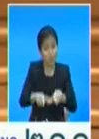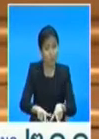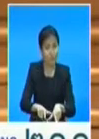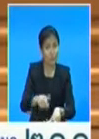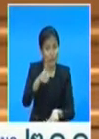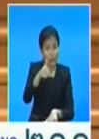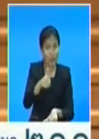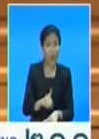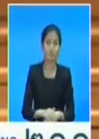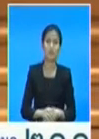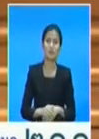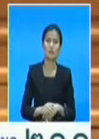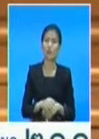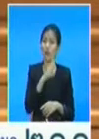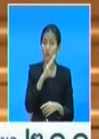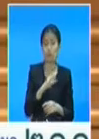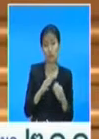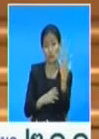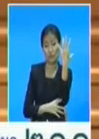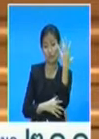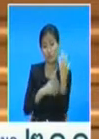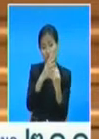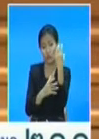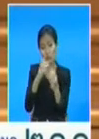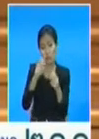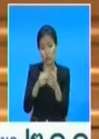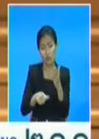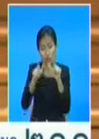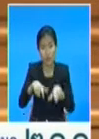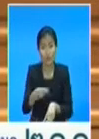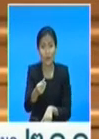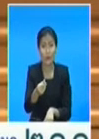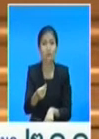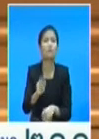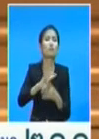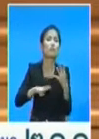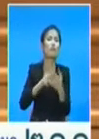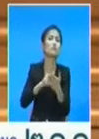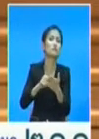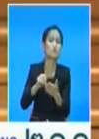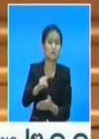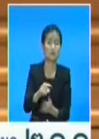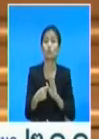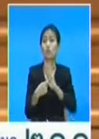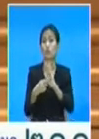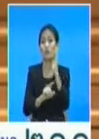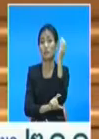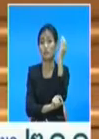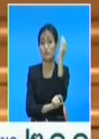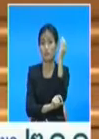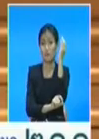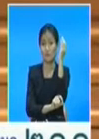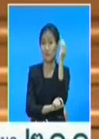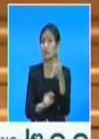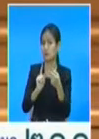รก็ดีคอนโดอพาร์ทเมนต์ก็ดีครับของสิงคโปร์ไม่ใช่เสนอแผนเฉพาะตัวอาคารนะครับจะต้องเสน